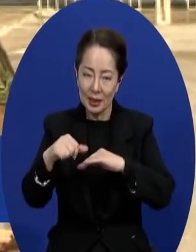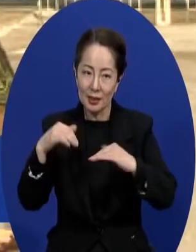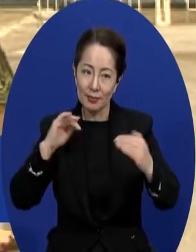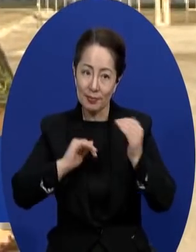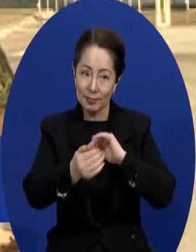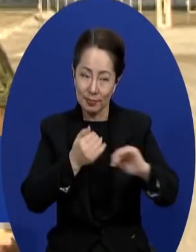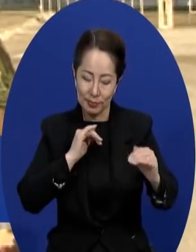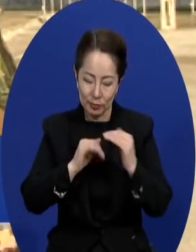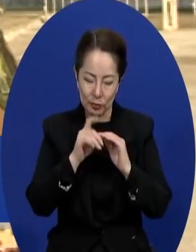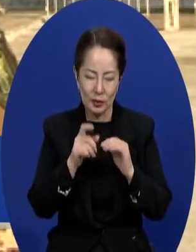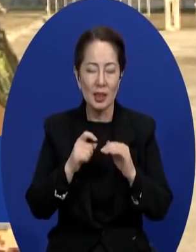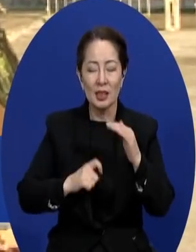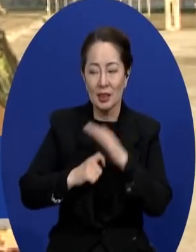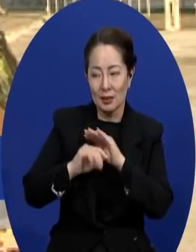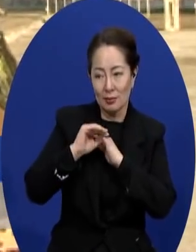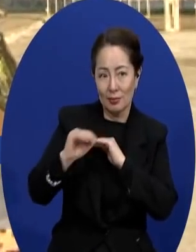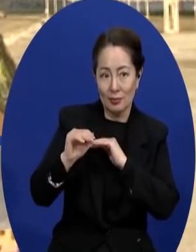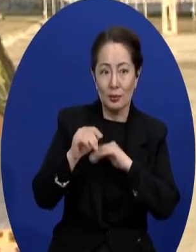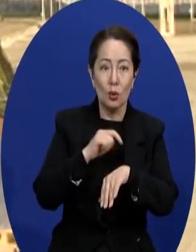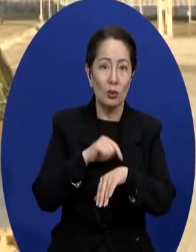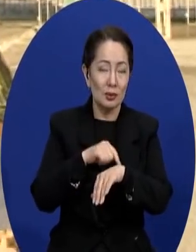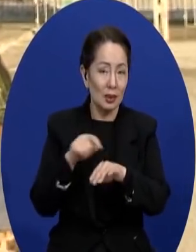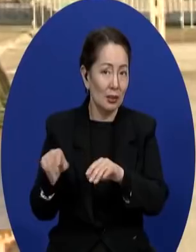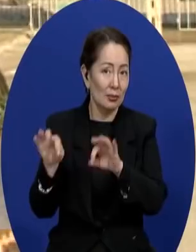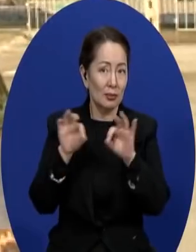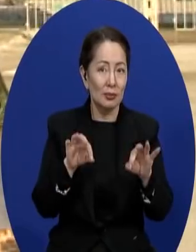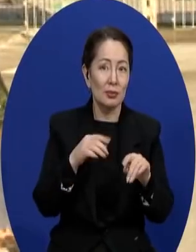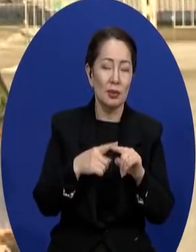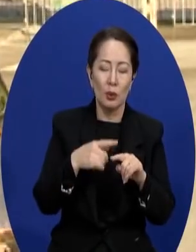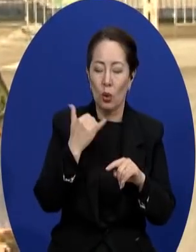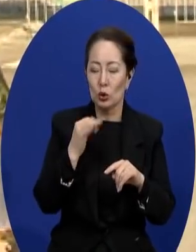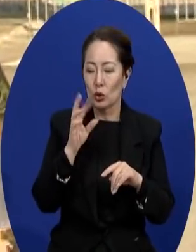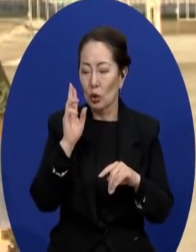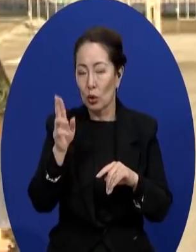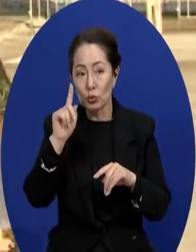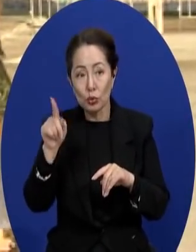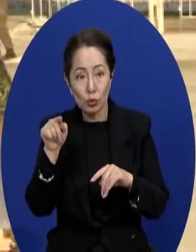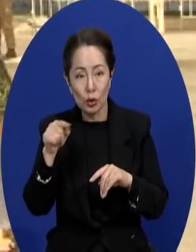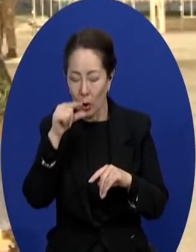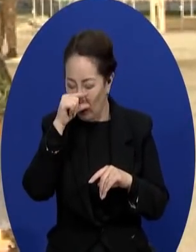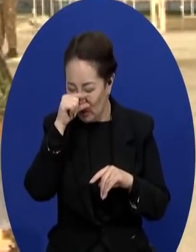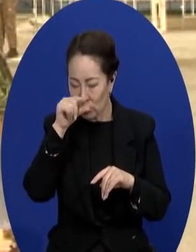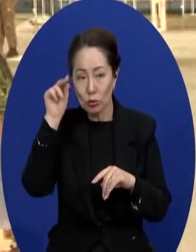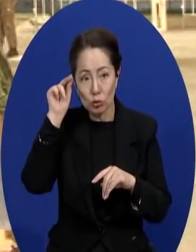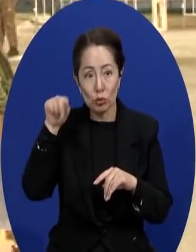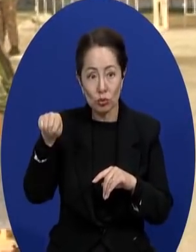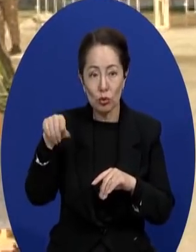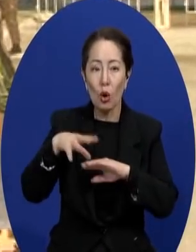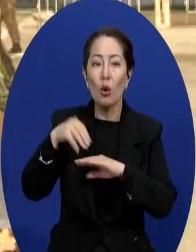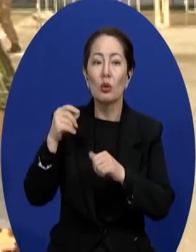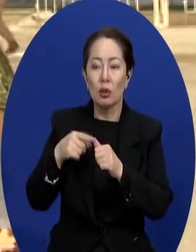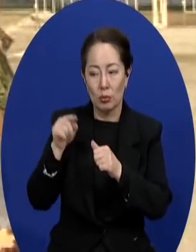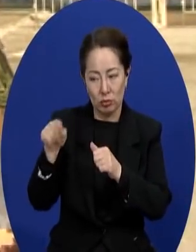хугацааг сонгосон. За мөн энэтэй холбоотойгоор Улсын онцгой хамтын зөвшөөрлөөр Оросын холбооны улсад суралцж байгаа оюутнууд, замун